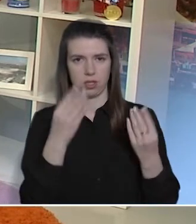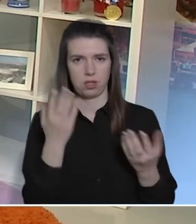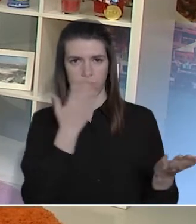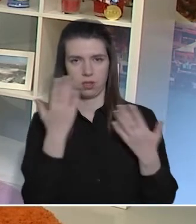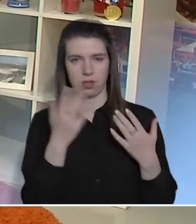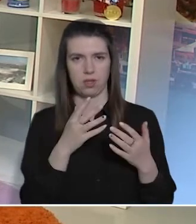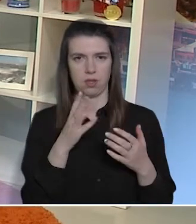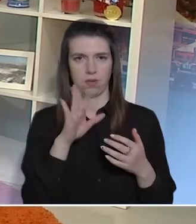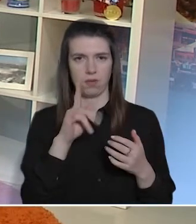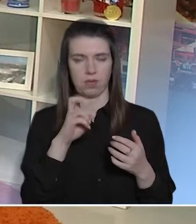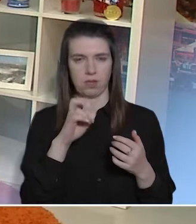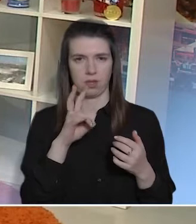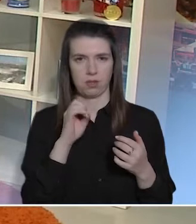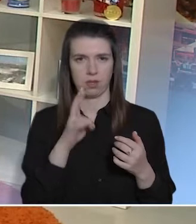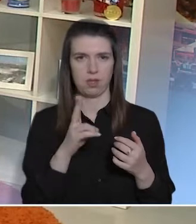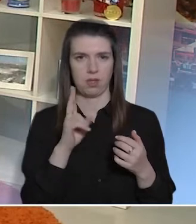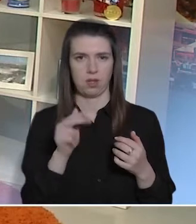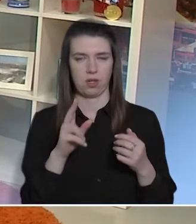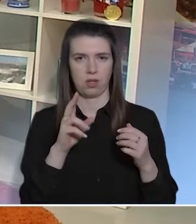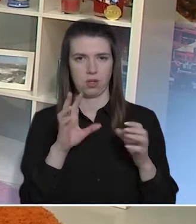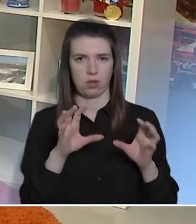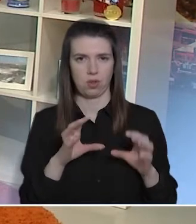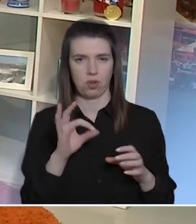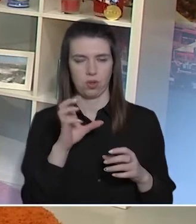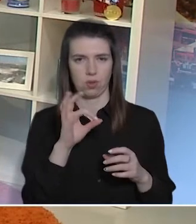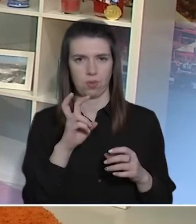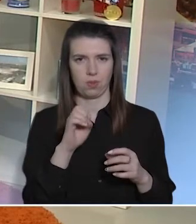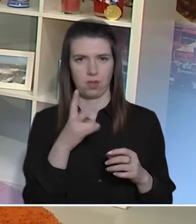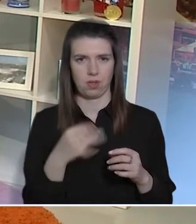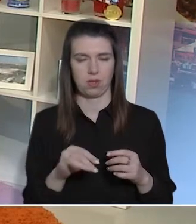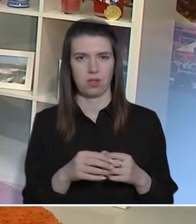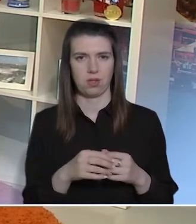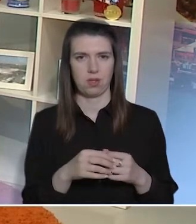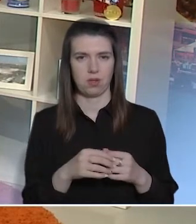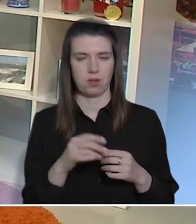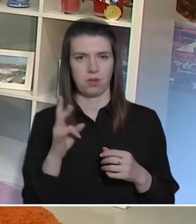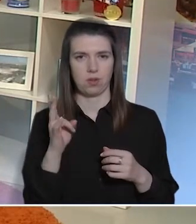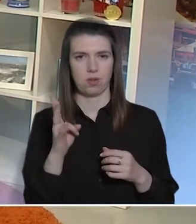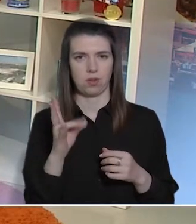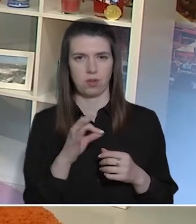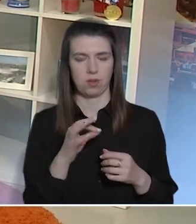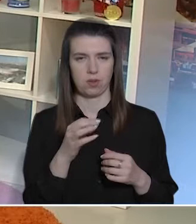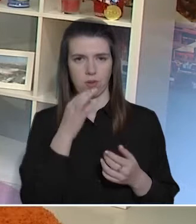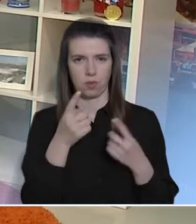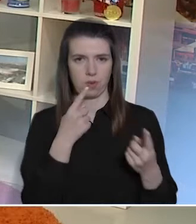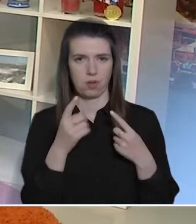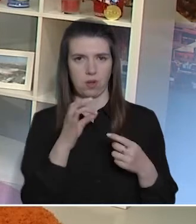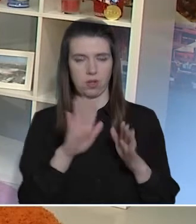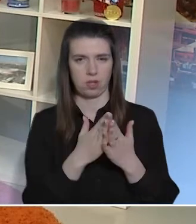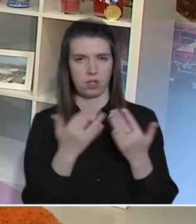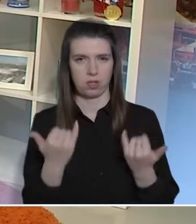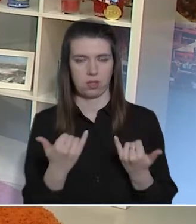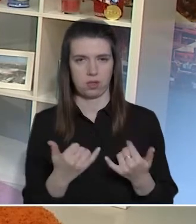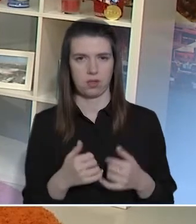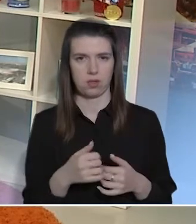чтения выделен прям в какой-то отдельный день. По идее, мы должны этот праздник отмечать совершенно каждый день. Совершенно верно, вот, я с тобой согласна. Но, собственно, поговорим мы о книгах